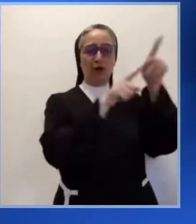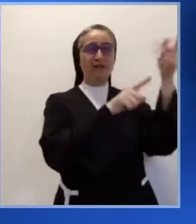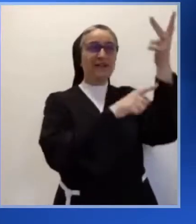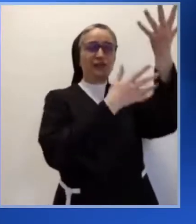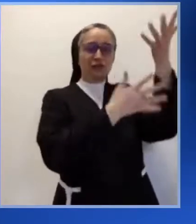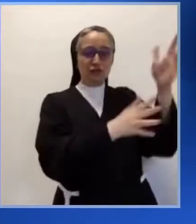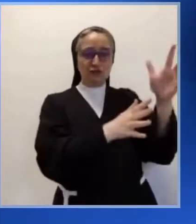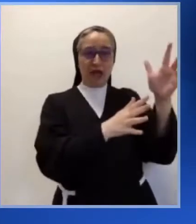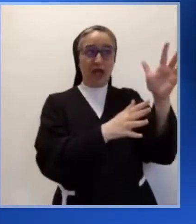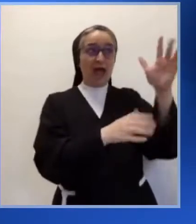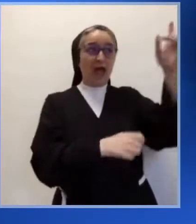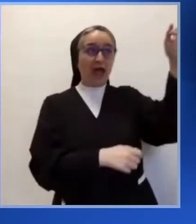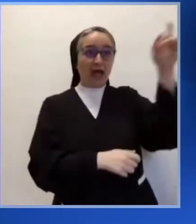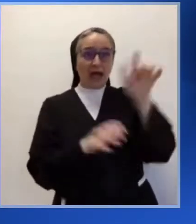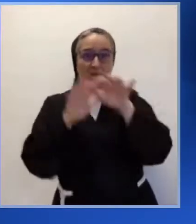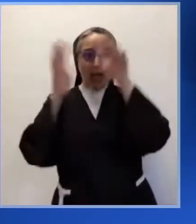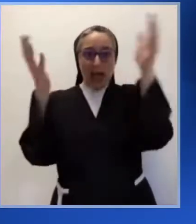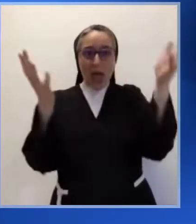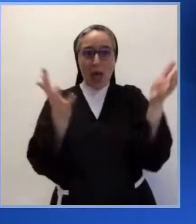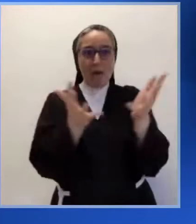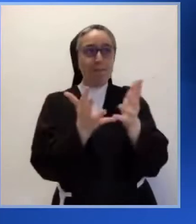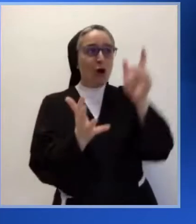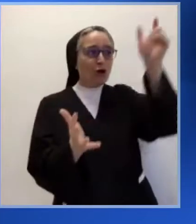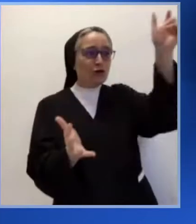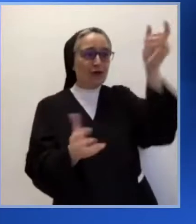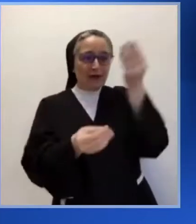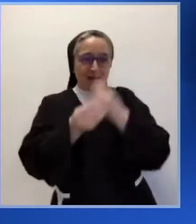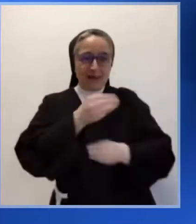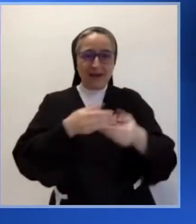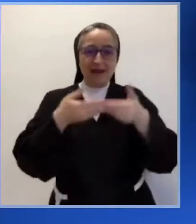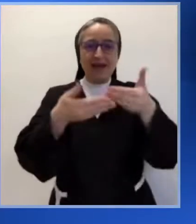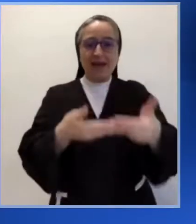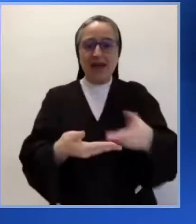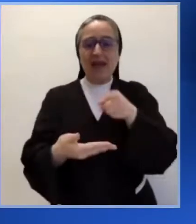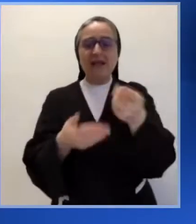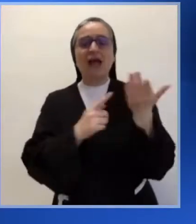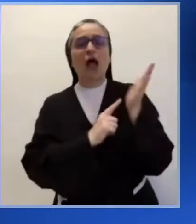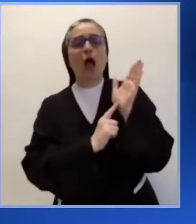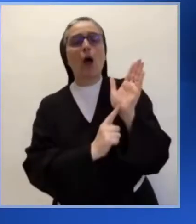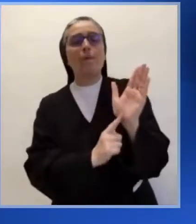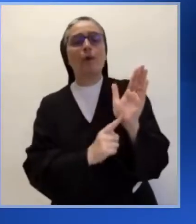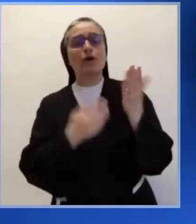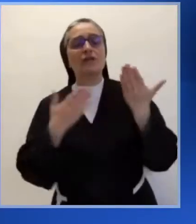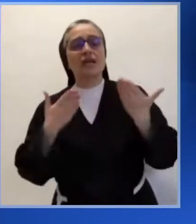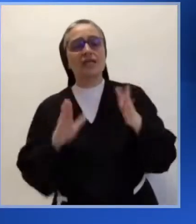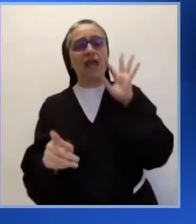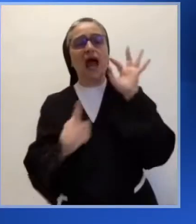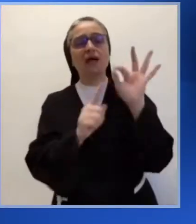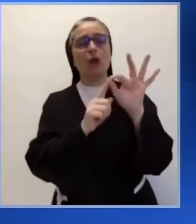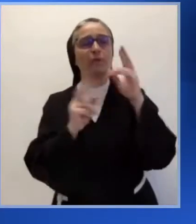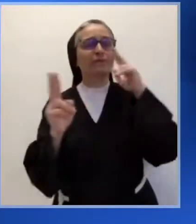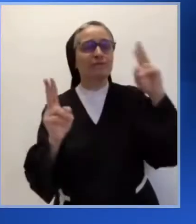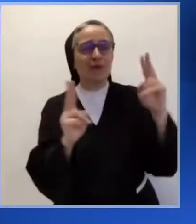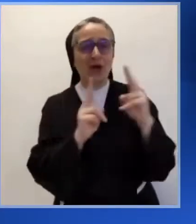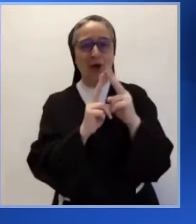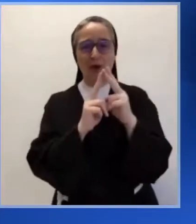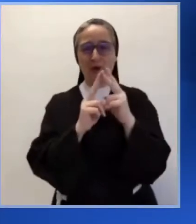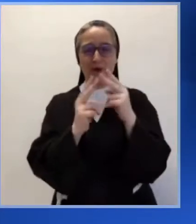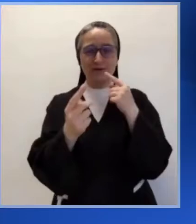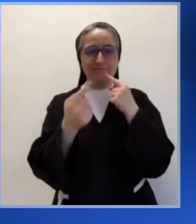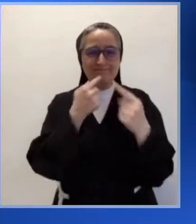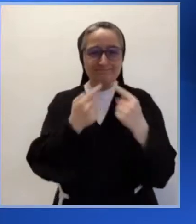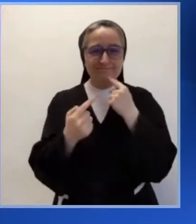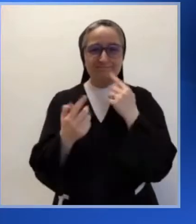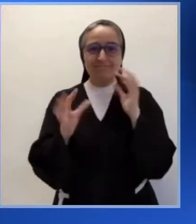Venendo nel mondo, nella persona del Verbo incarnato, Dio ci ha mostrato la via dell'incontro, del dialogo. Anzi,